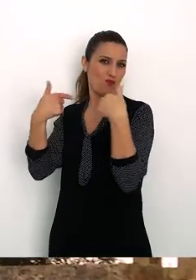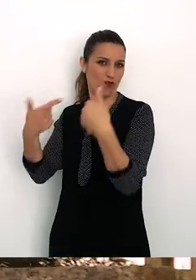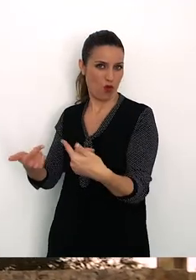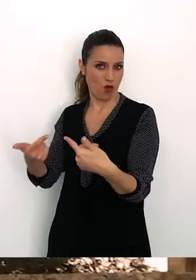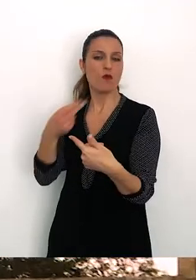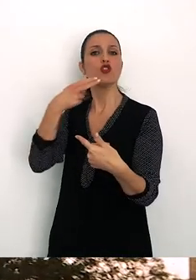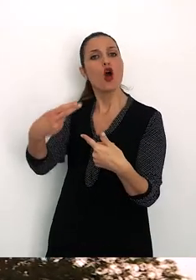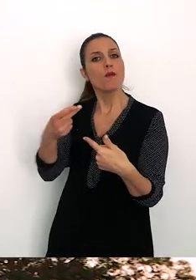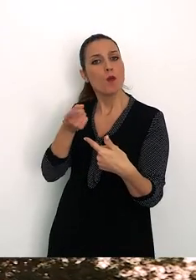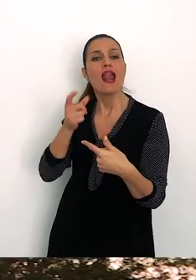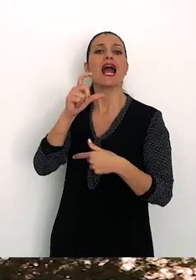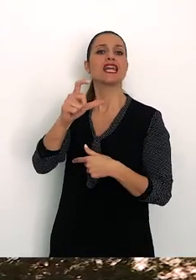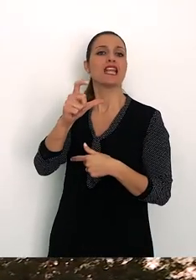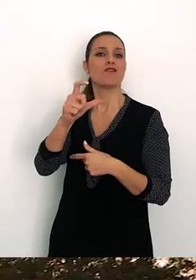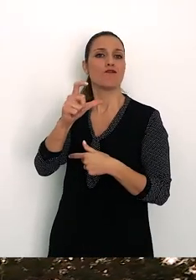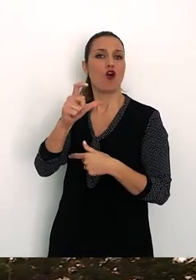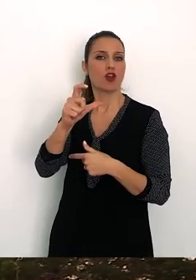Castelforte.